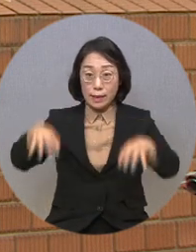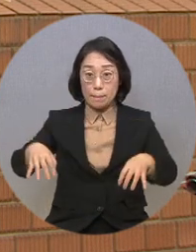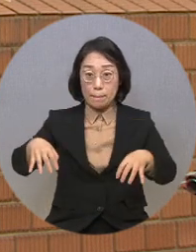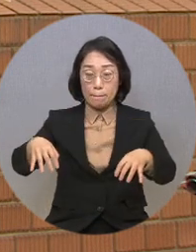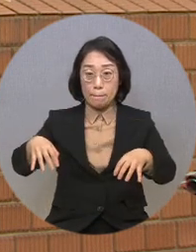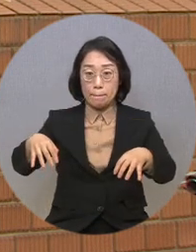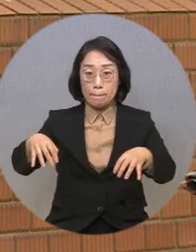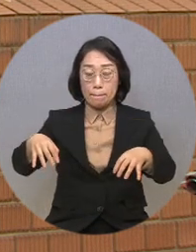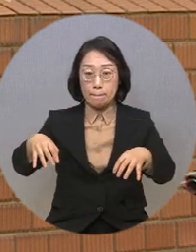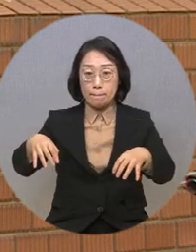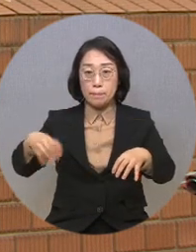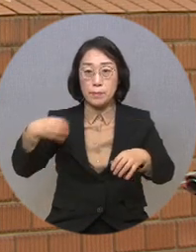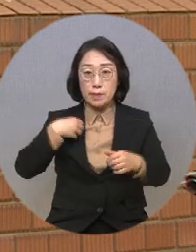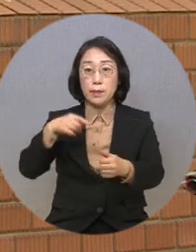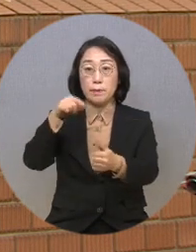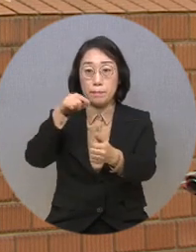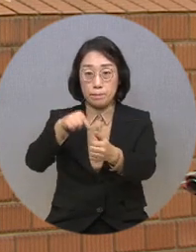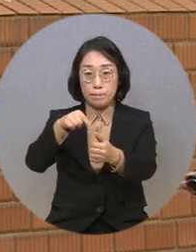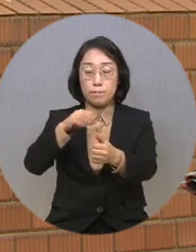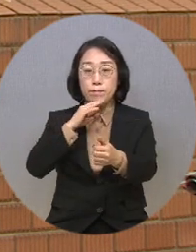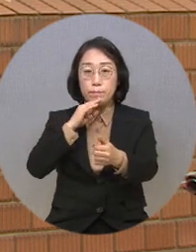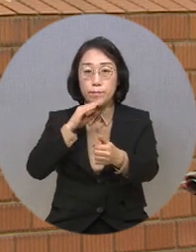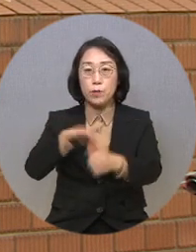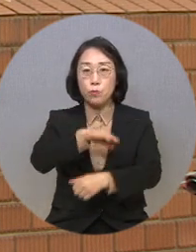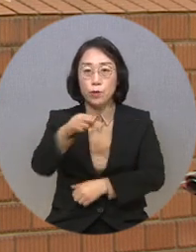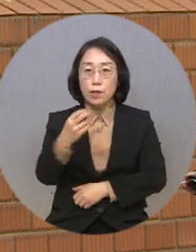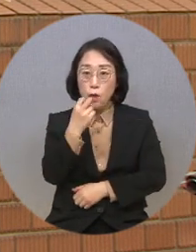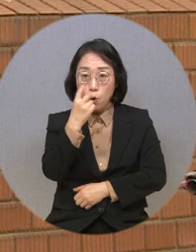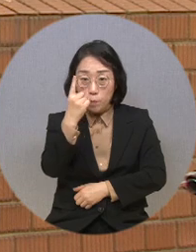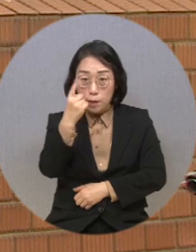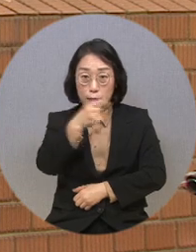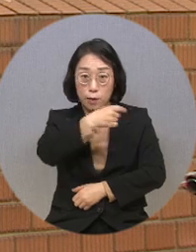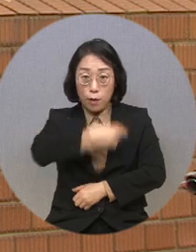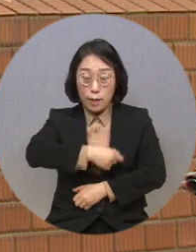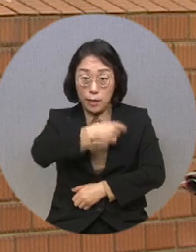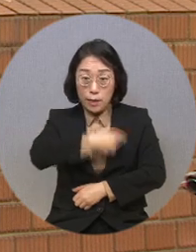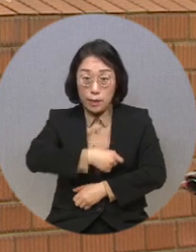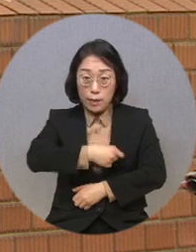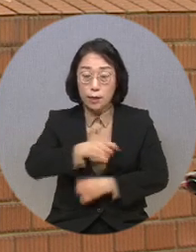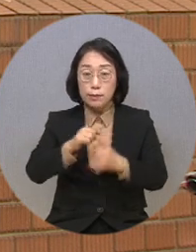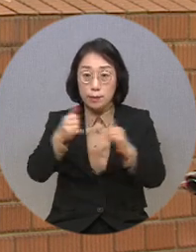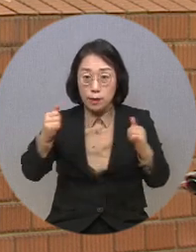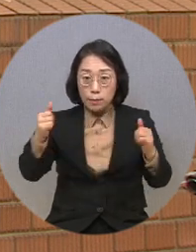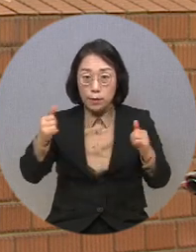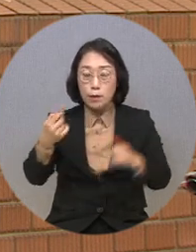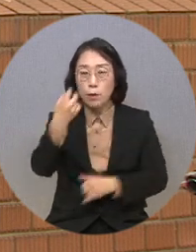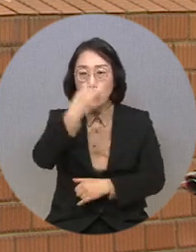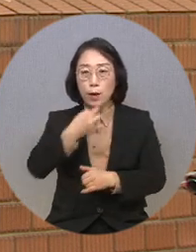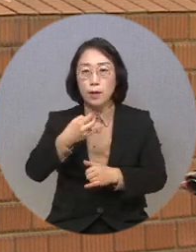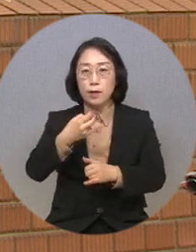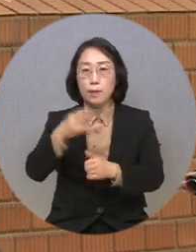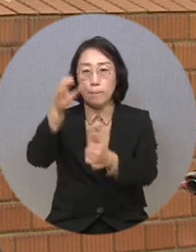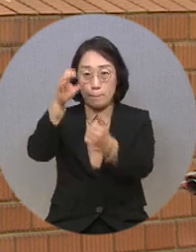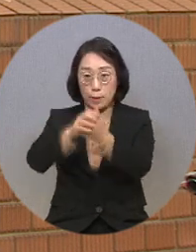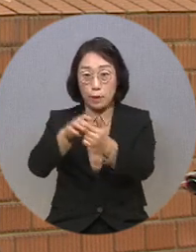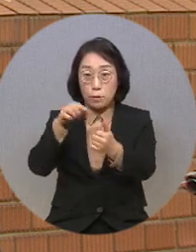우리 경비 관리원 용역을 맡게 됐습니다. 이 과정에서